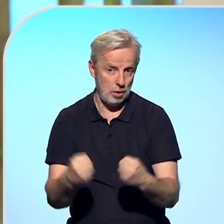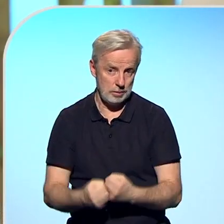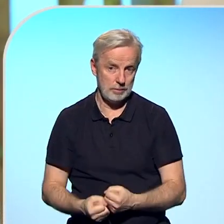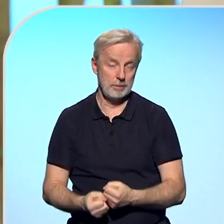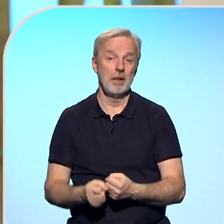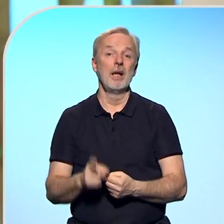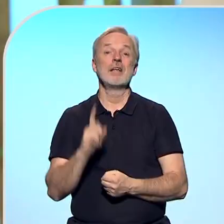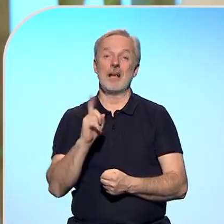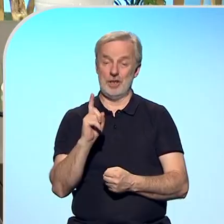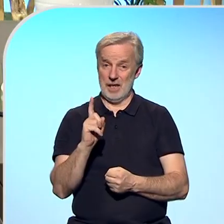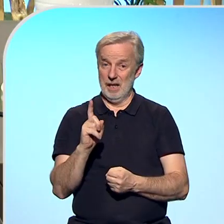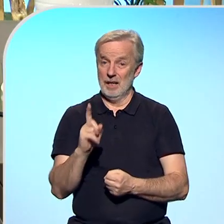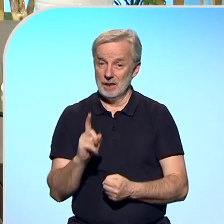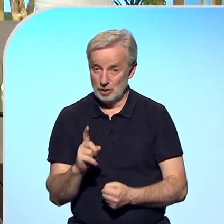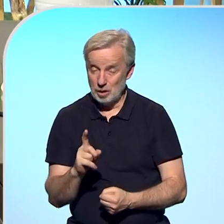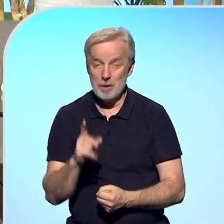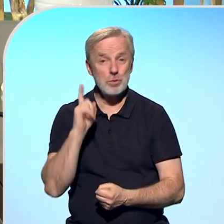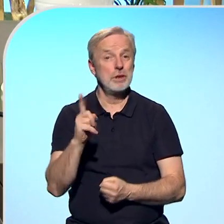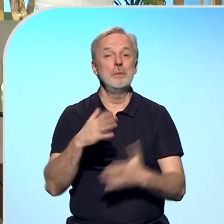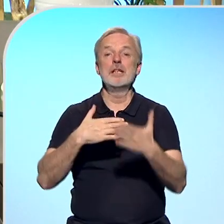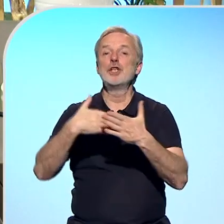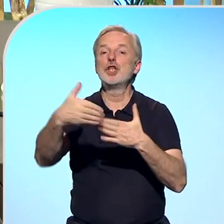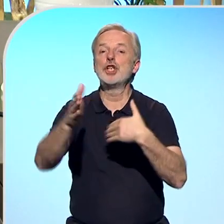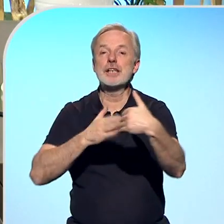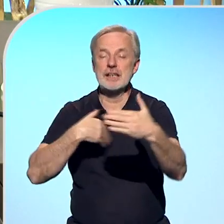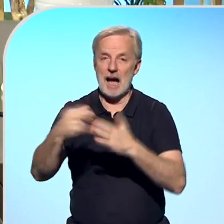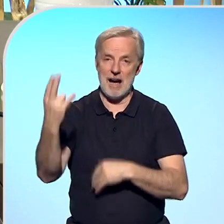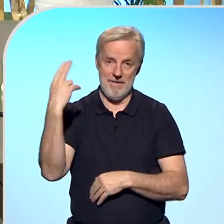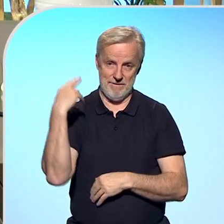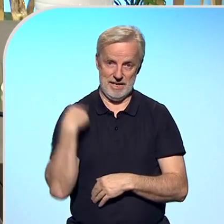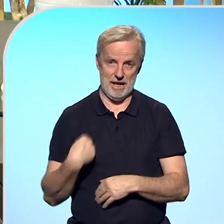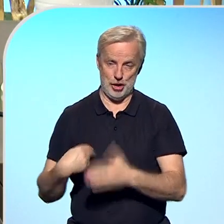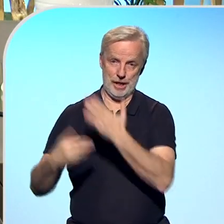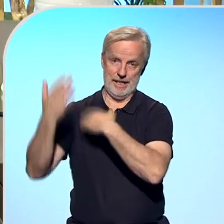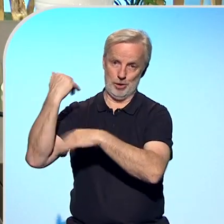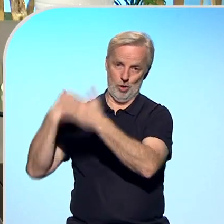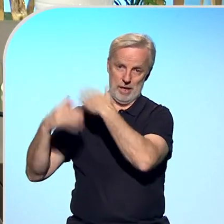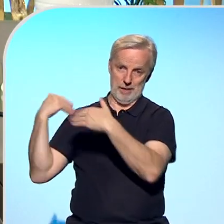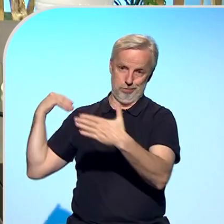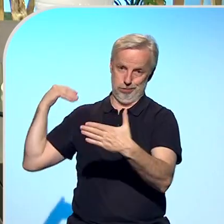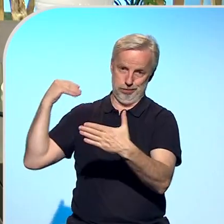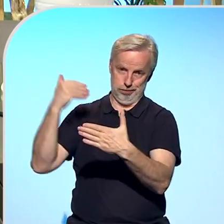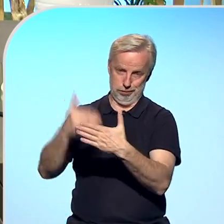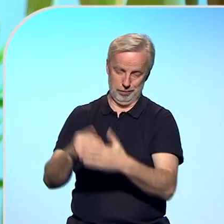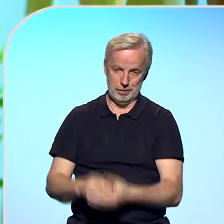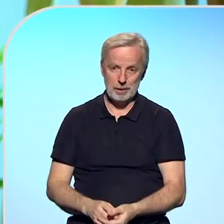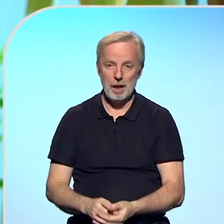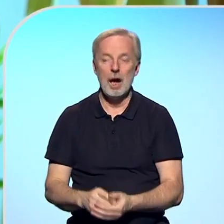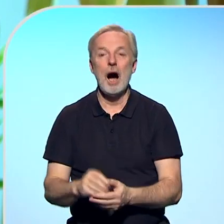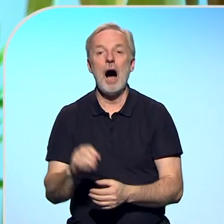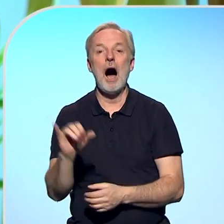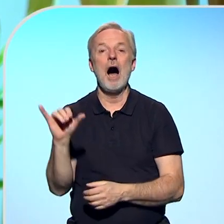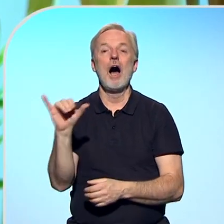fáze. Opravdu si držet čistou finanční historii. Snažit se, přesně tak. A dnes už pokud člověk je v nějaké banke už